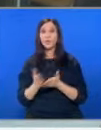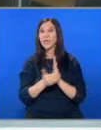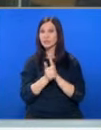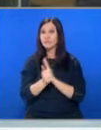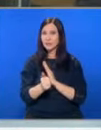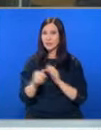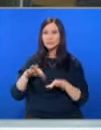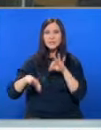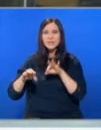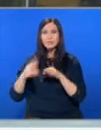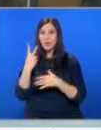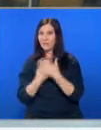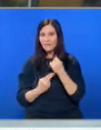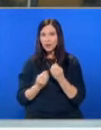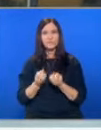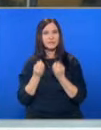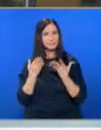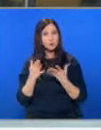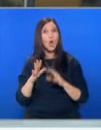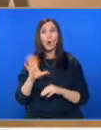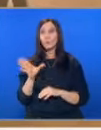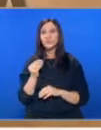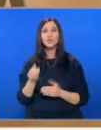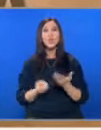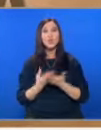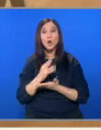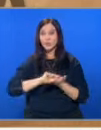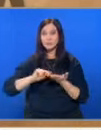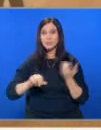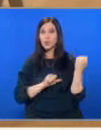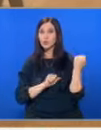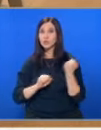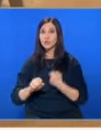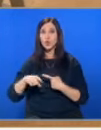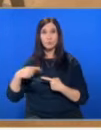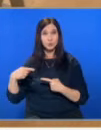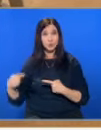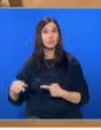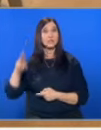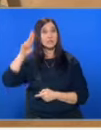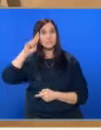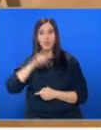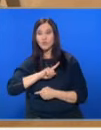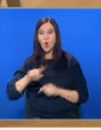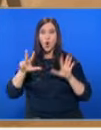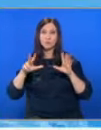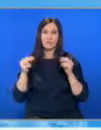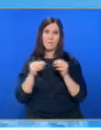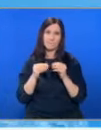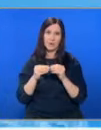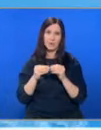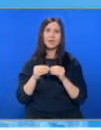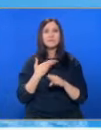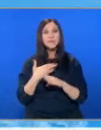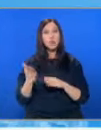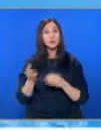експертите, избори 2 в 1 са възможни, ако всички новоразписани конституционни процедури бъдат изпълнени до 8 април. Все